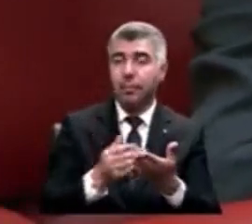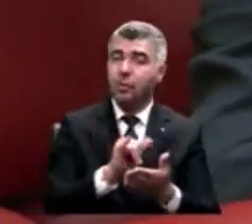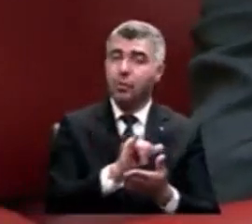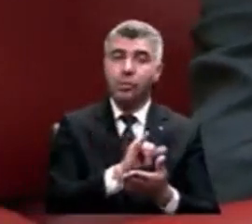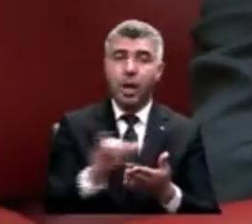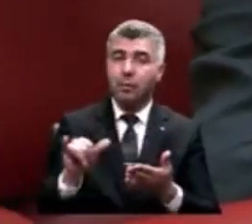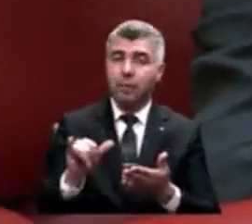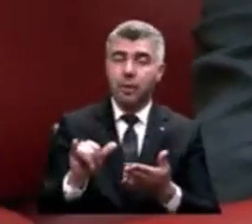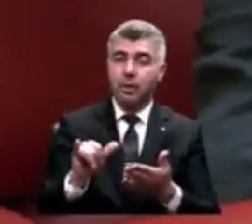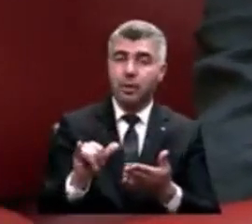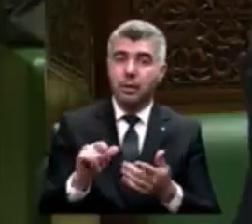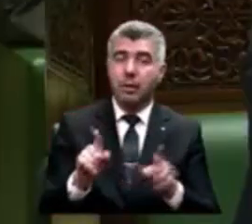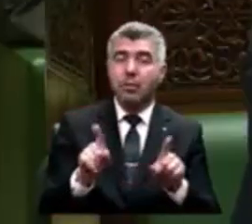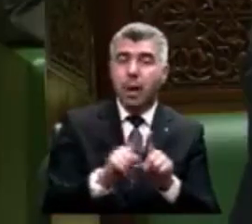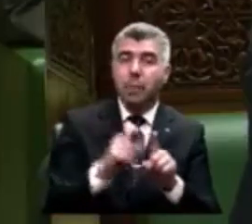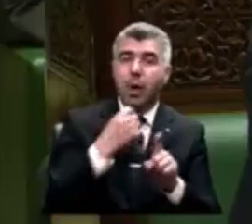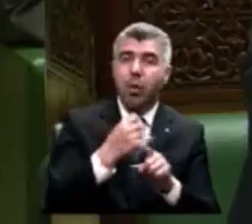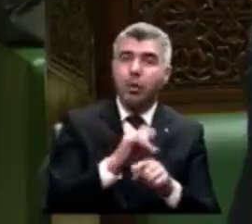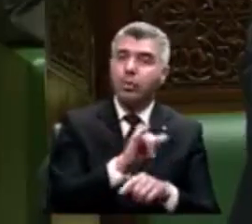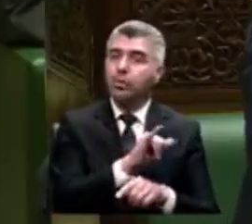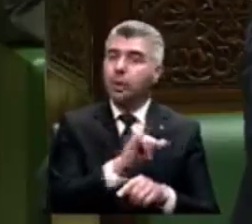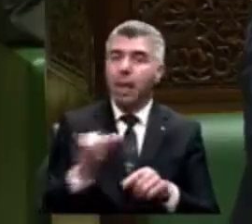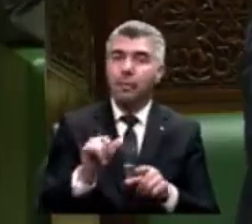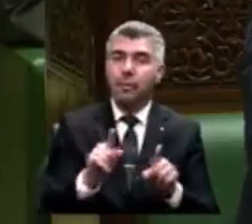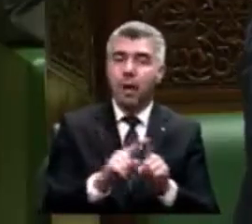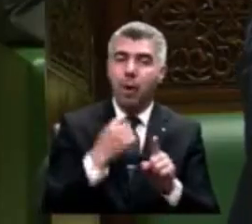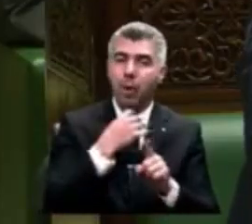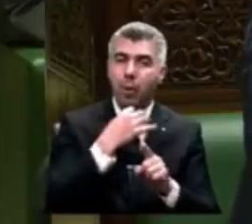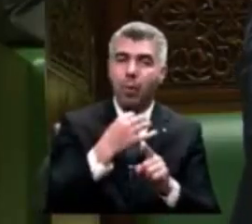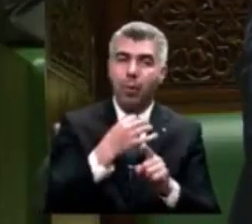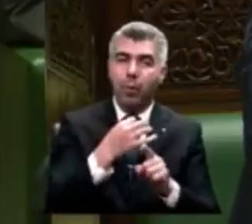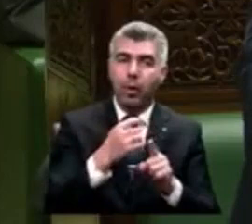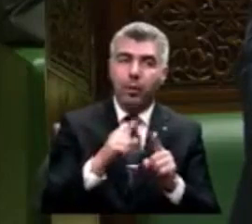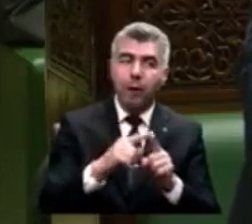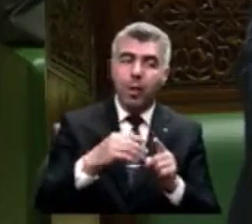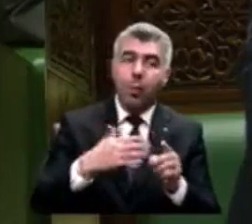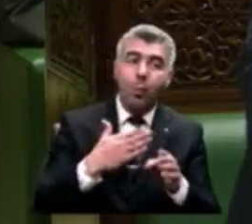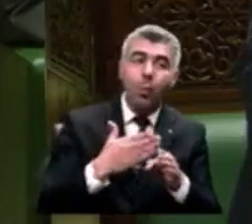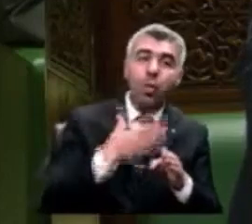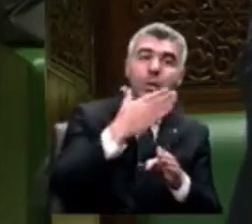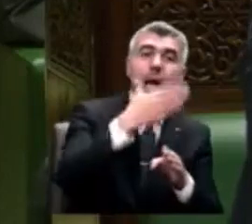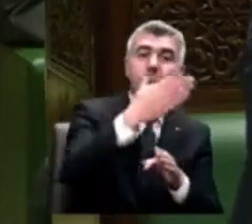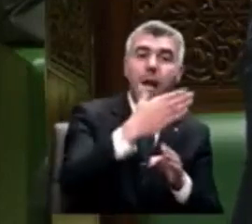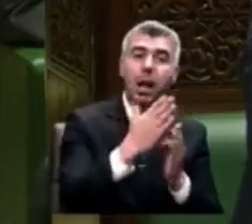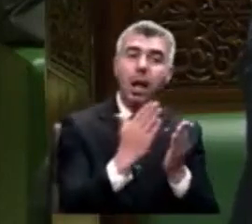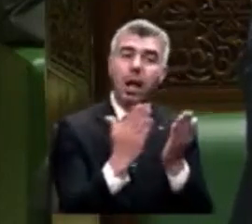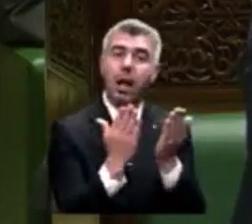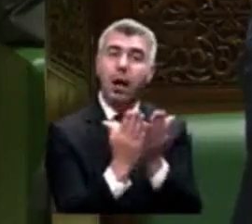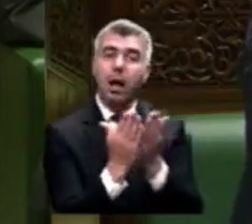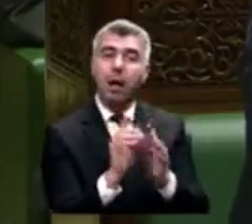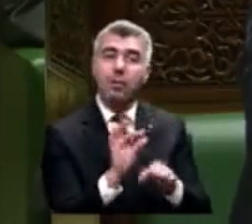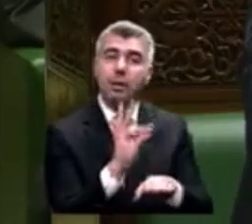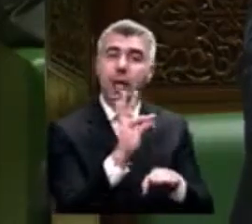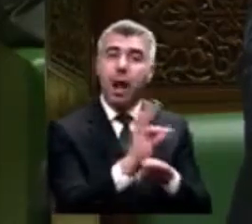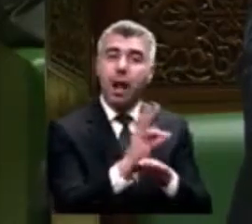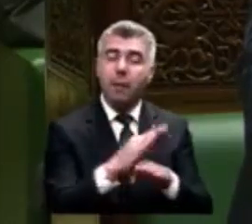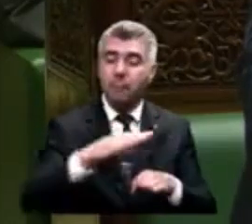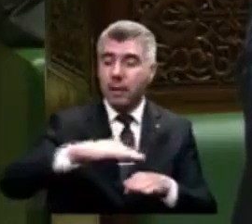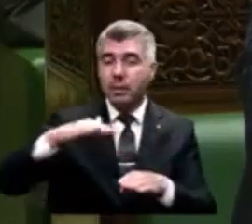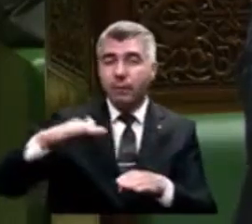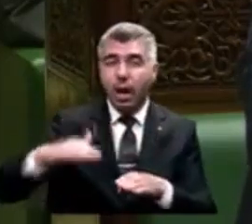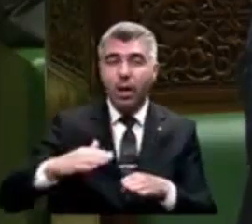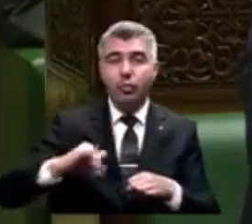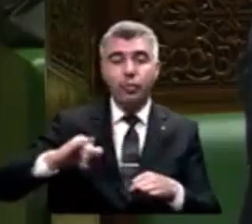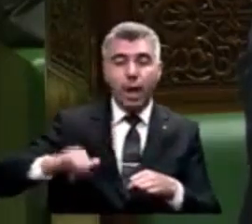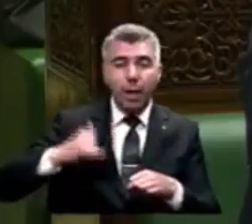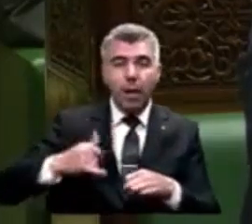مقبول. وما يمكنناش نقبلوا انه المربي ديال اجيالنا المستقبليه يكون عرضه لهذا التنمر ويكون